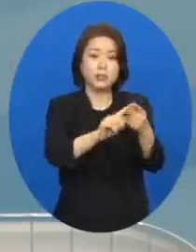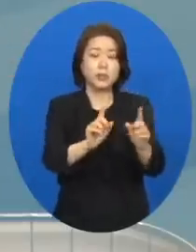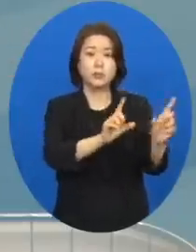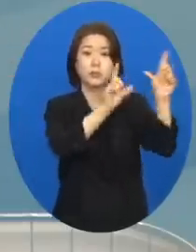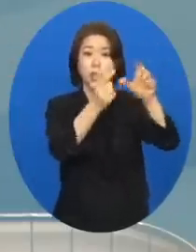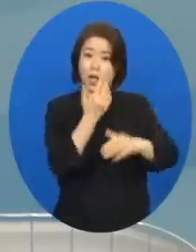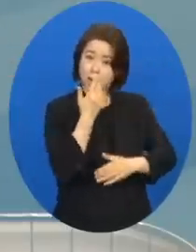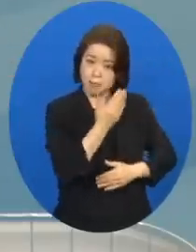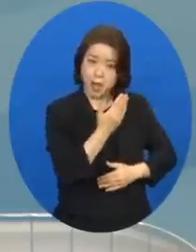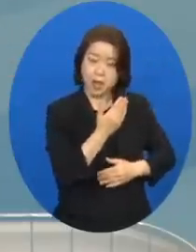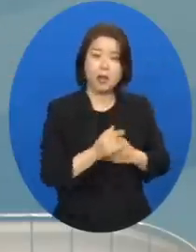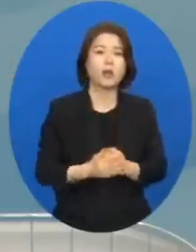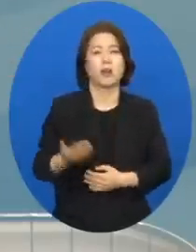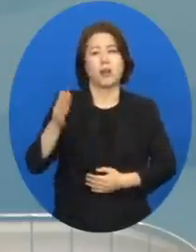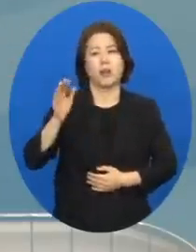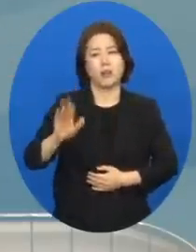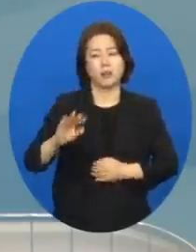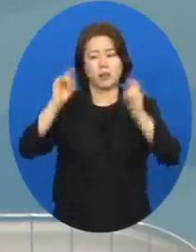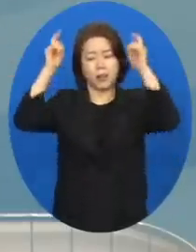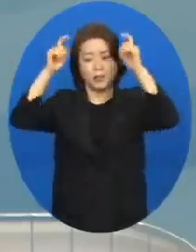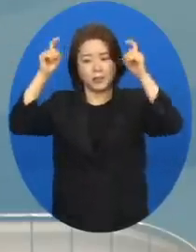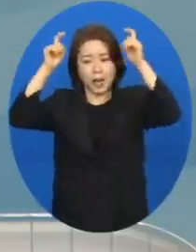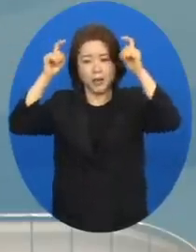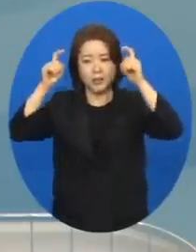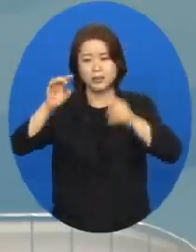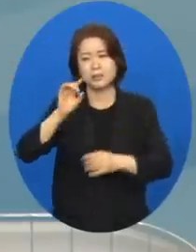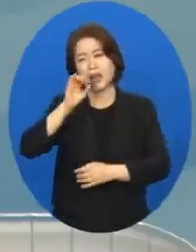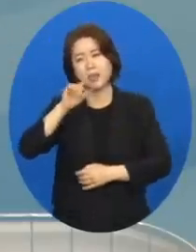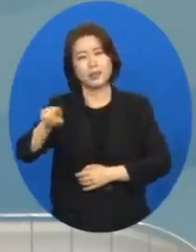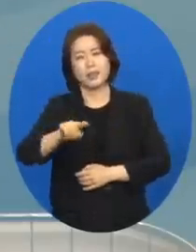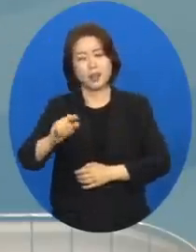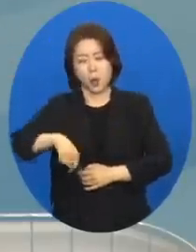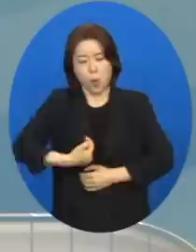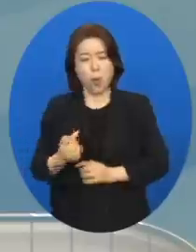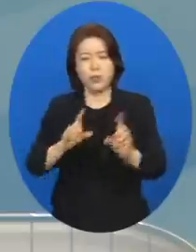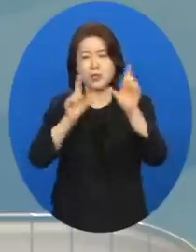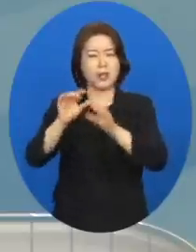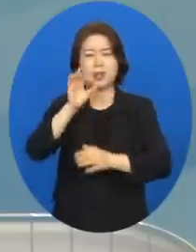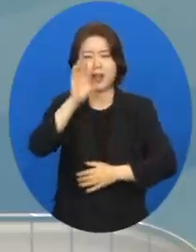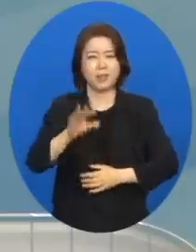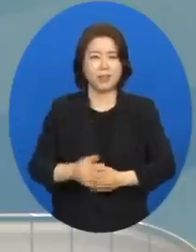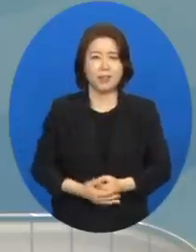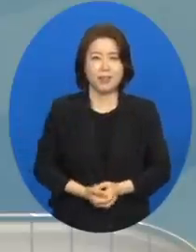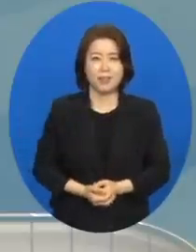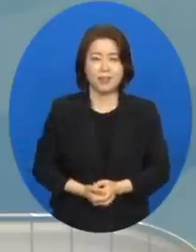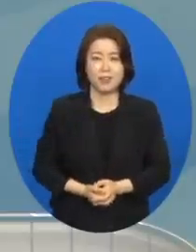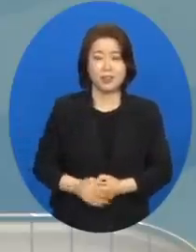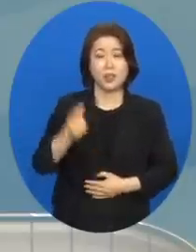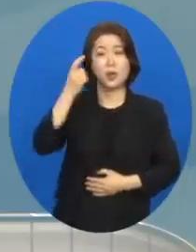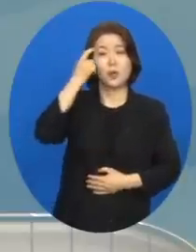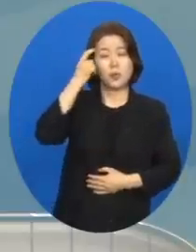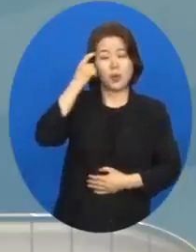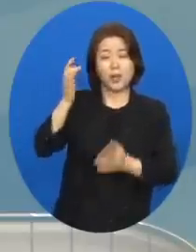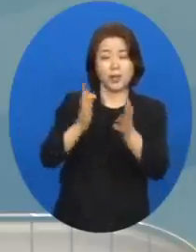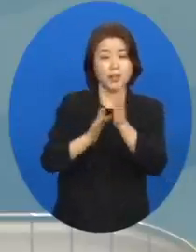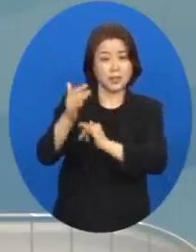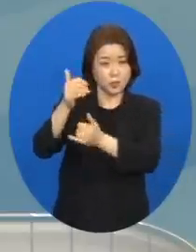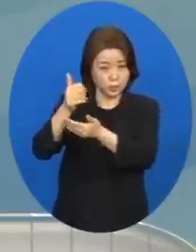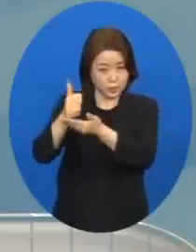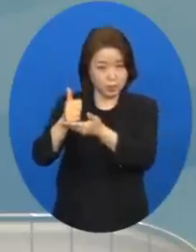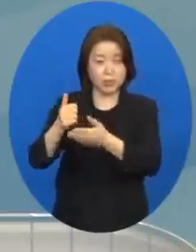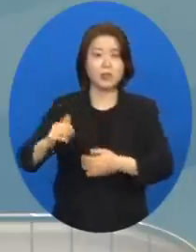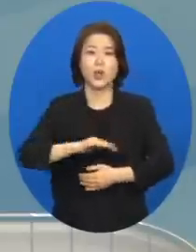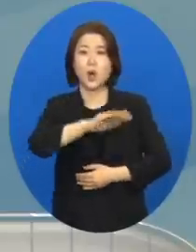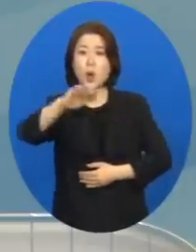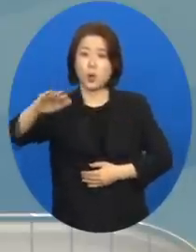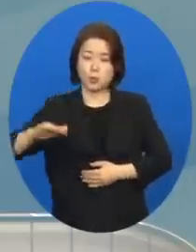살아남는데 양은 그게 도무지 안 되는 존재라는 거죠. 자, 그러면 왜 예수님께서